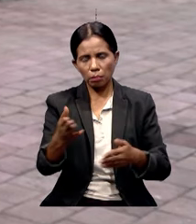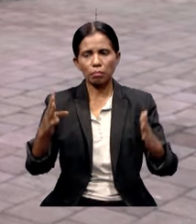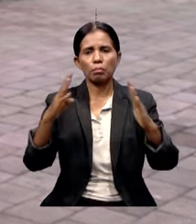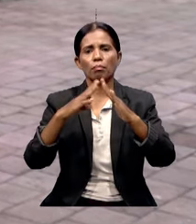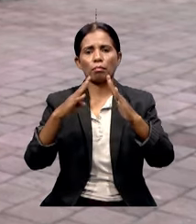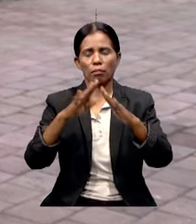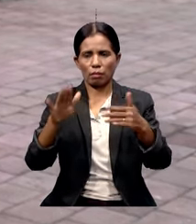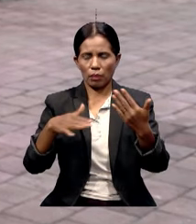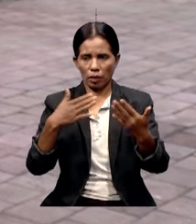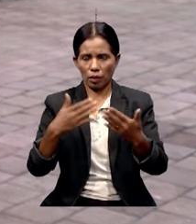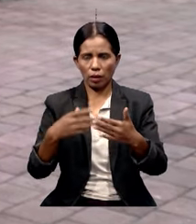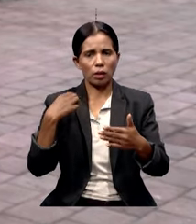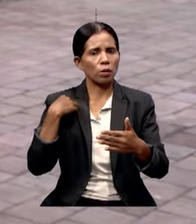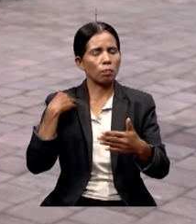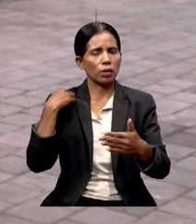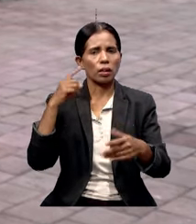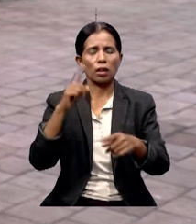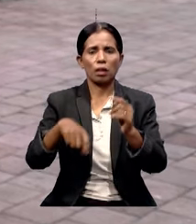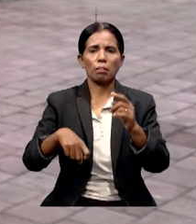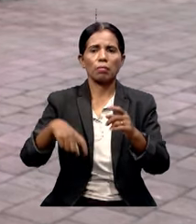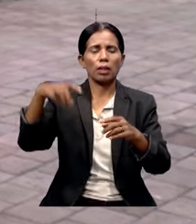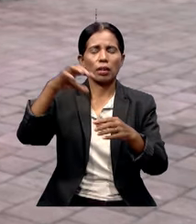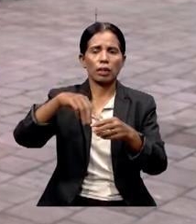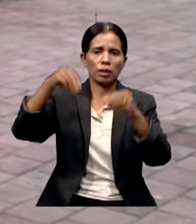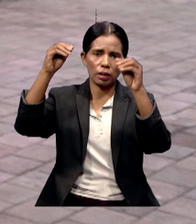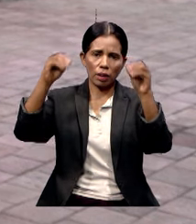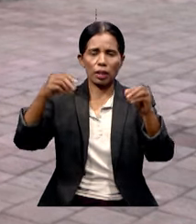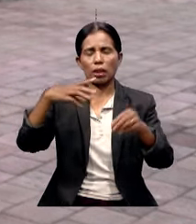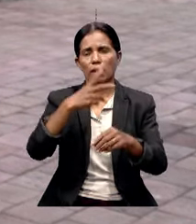nini ropa sira la bele tara demais ita tenga hare